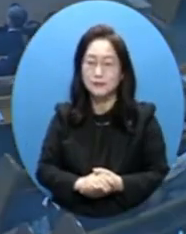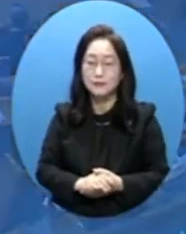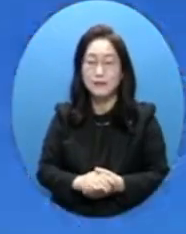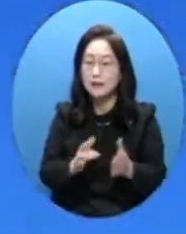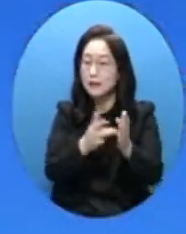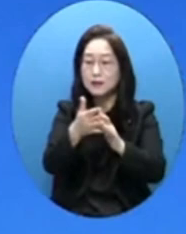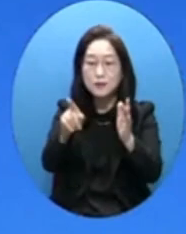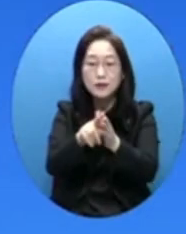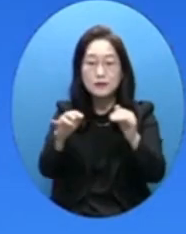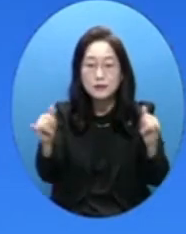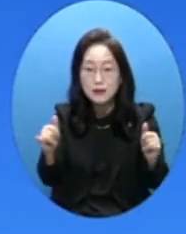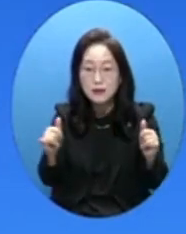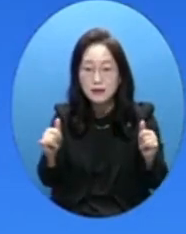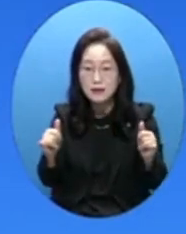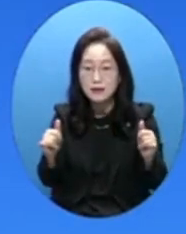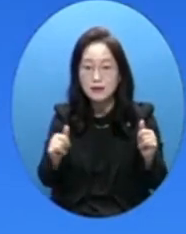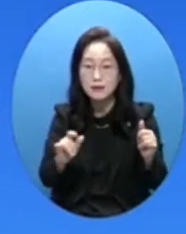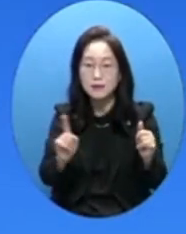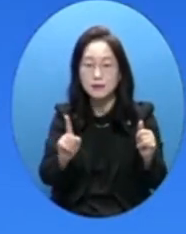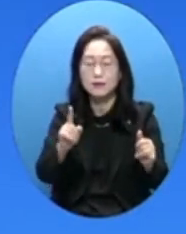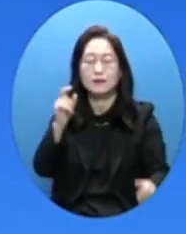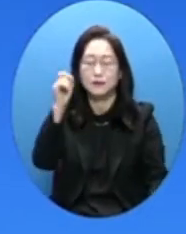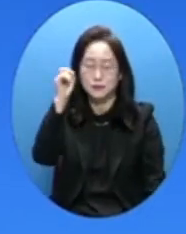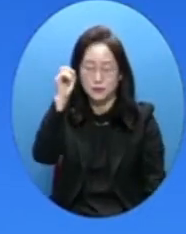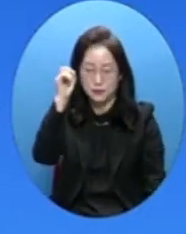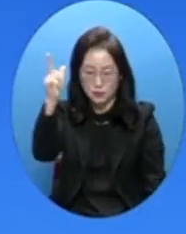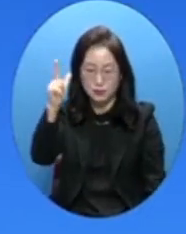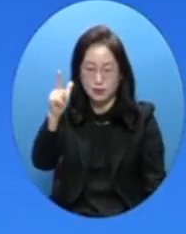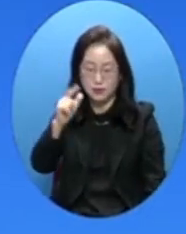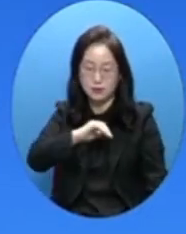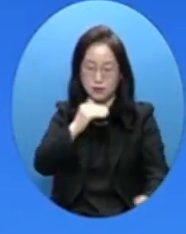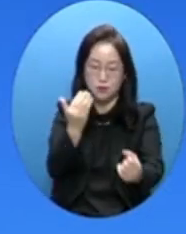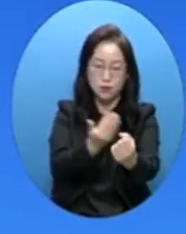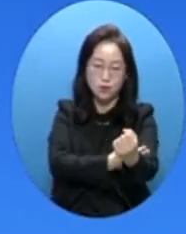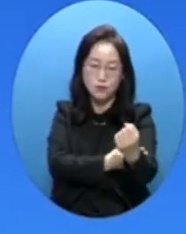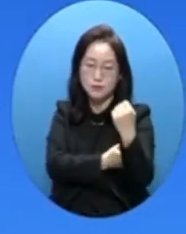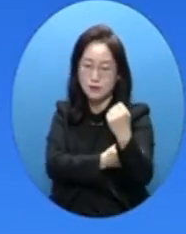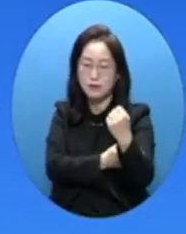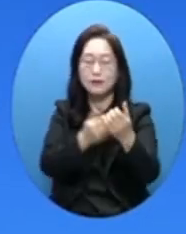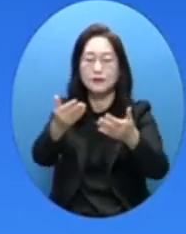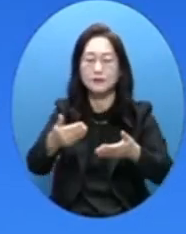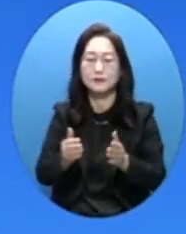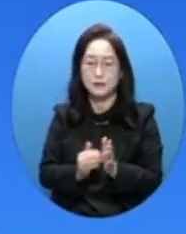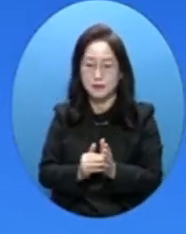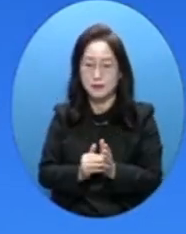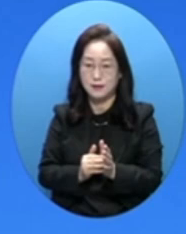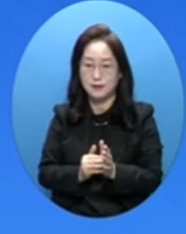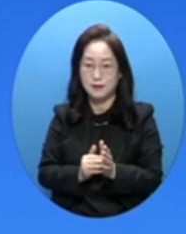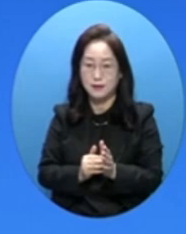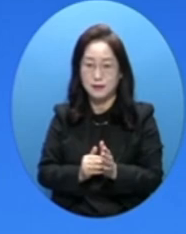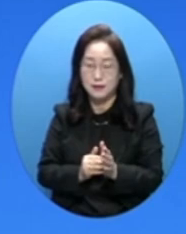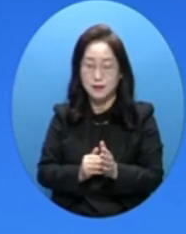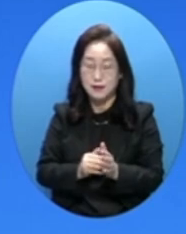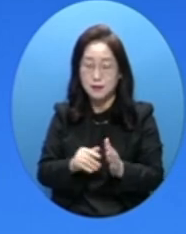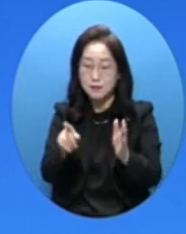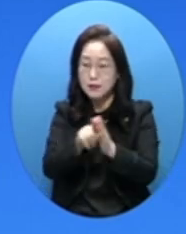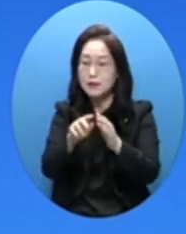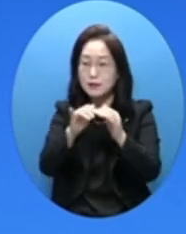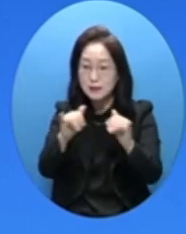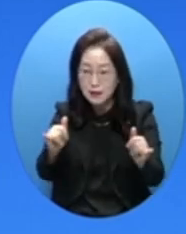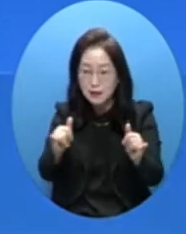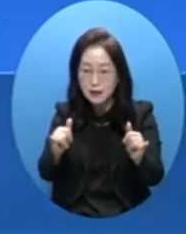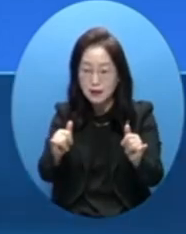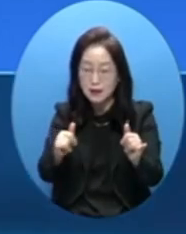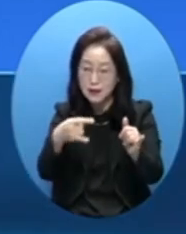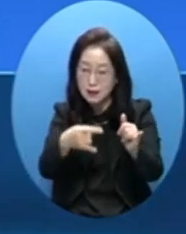예수를 믿는 자에게 위대한 권세가 주어졌습니다. 성경은 믿는 자에게 주어진 권세에 대해서